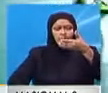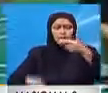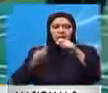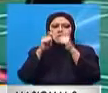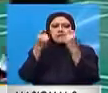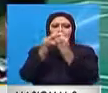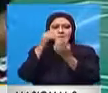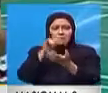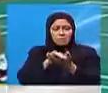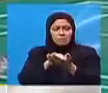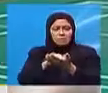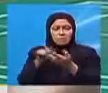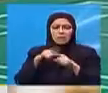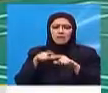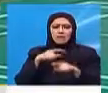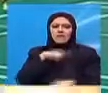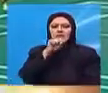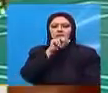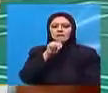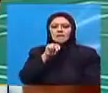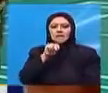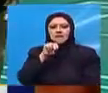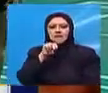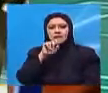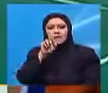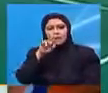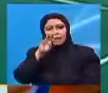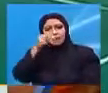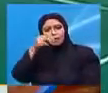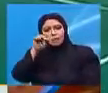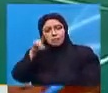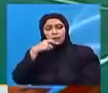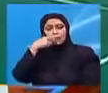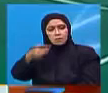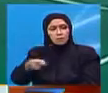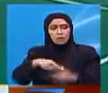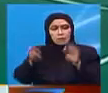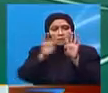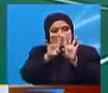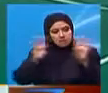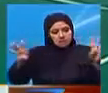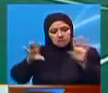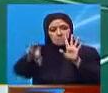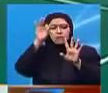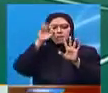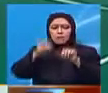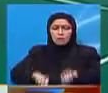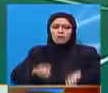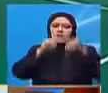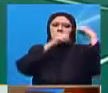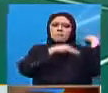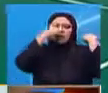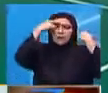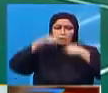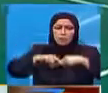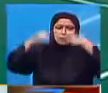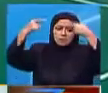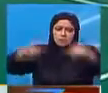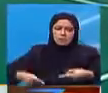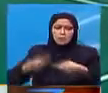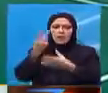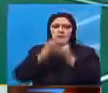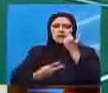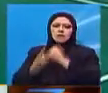Presiden BAM Tan Sri Muhammad Al-Amin Abu Majid, barisan pemain yang dipilih mampu untuk menggalas cabaran dalam kejohanan dui tahunan ini.